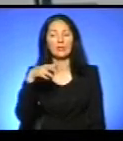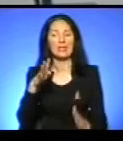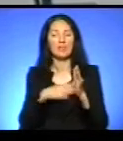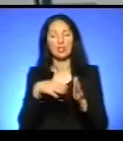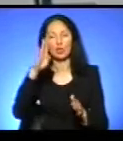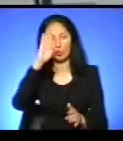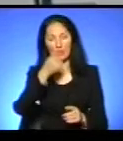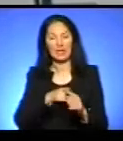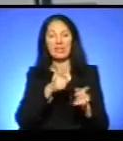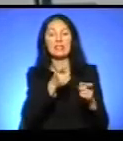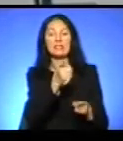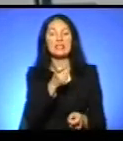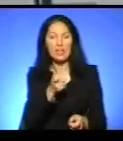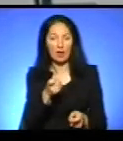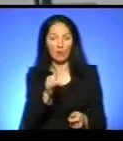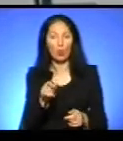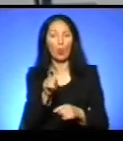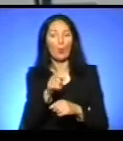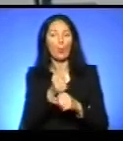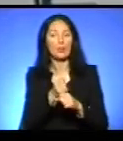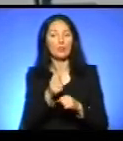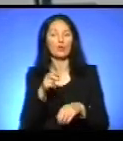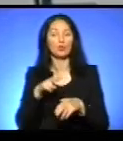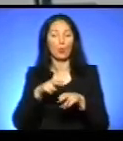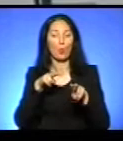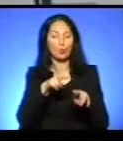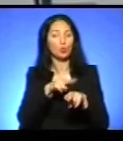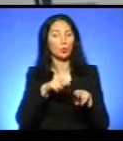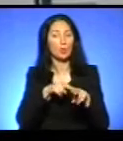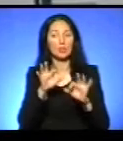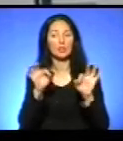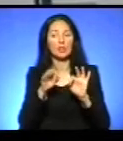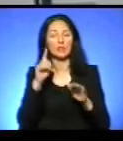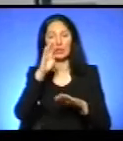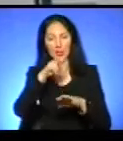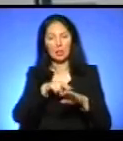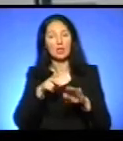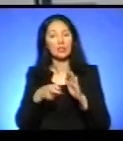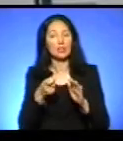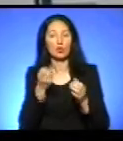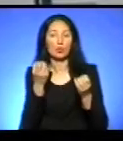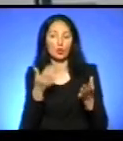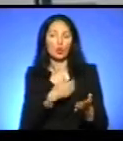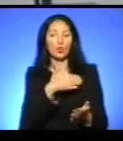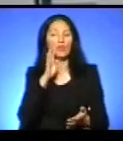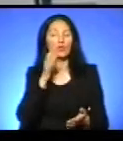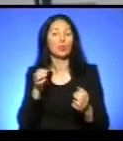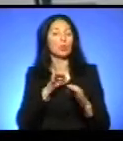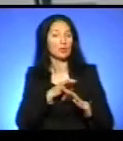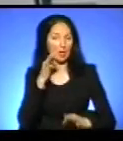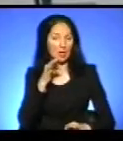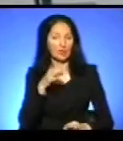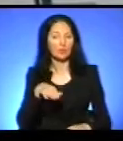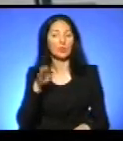29-річний чоловік, який стріляв у працівницю патрульної поліції, зізнався слідчим, що хотів дівчину налякати. Зазначу,